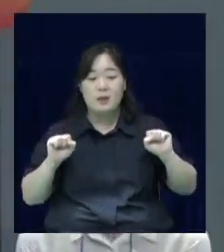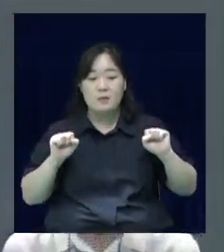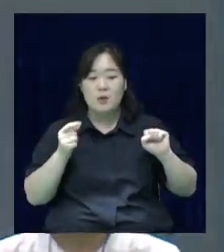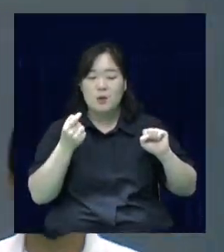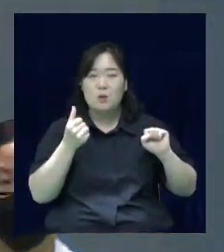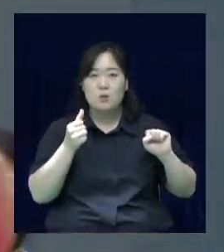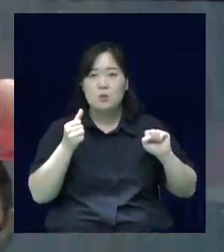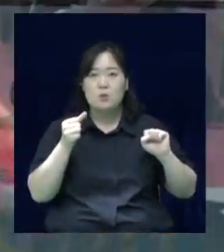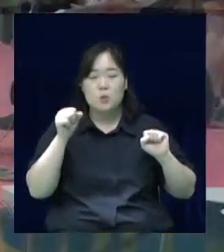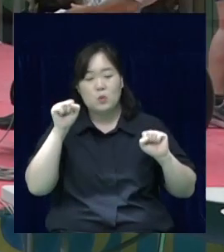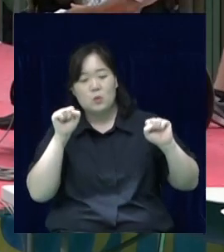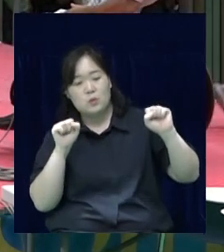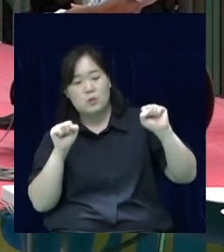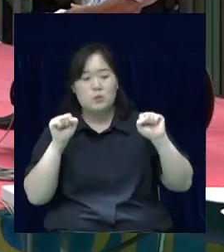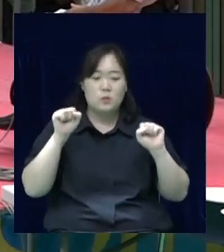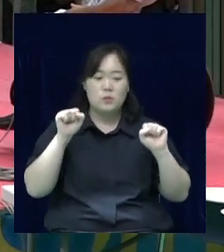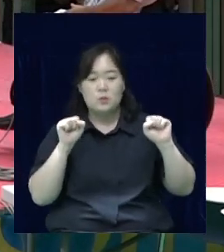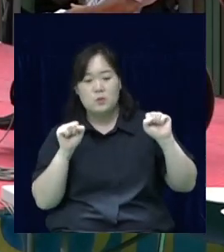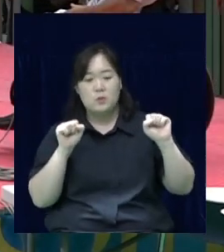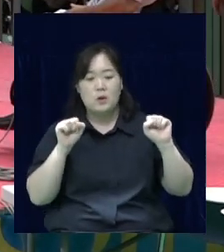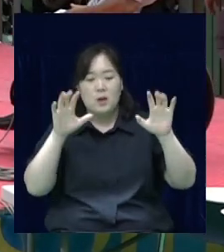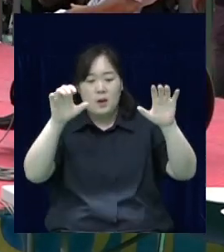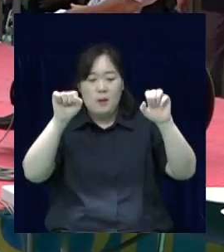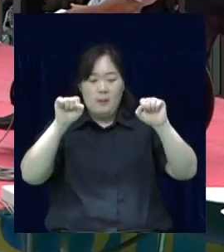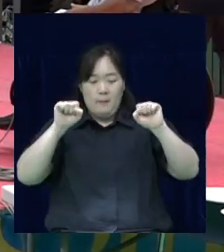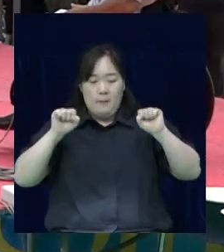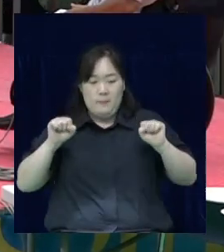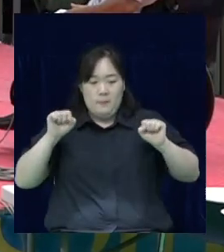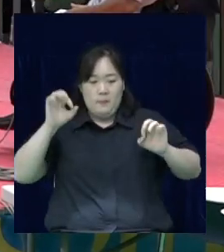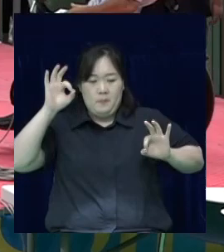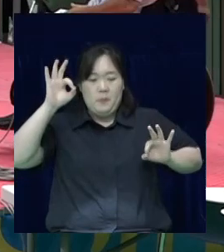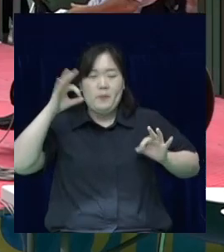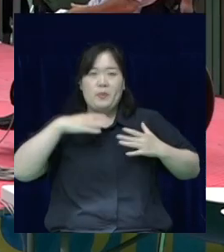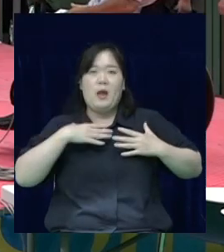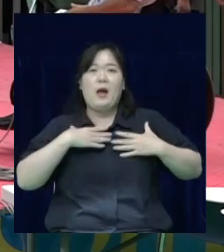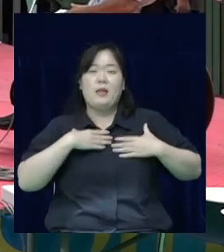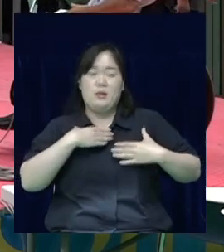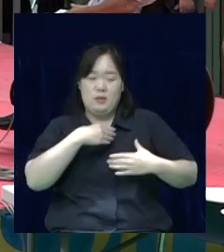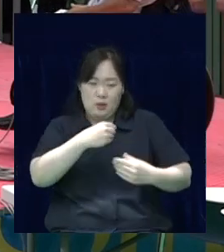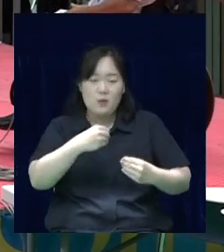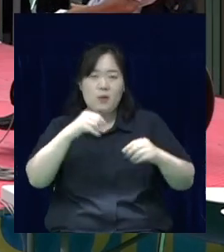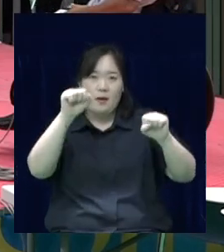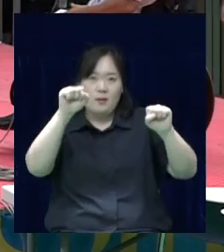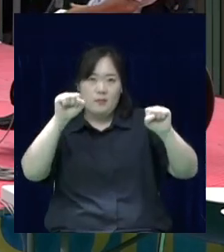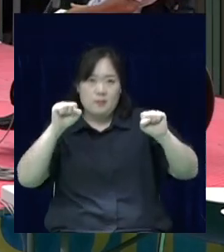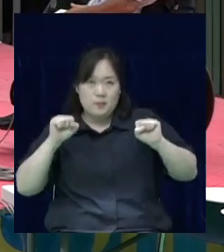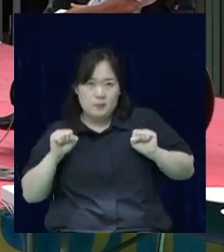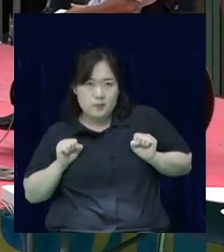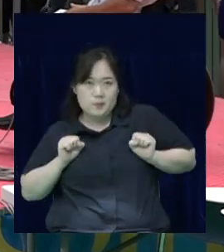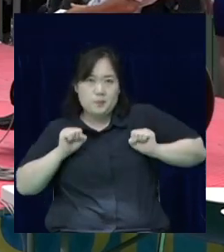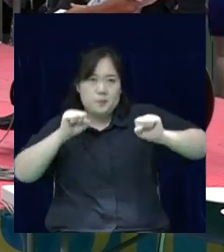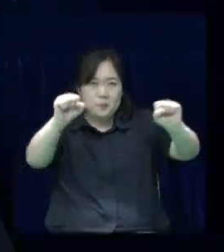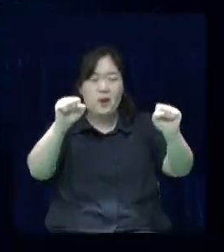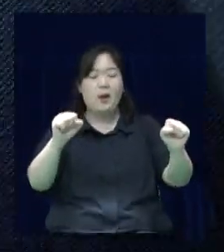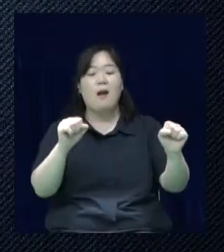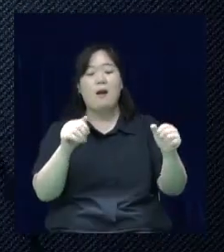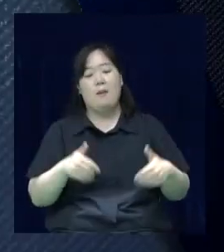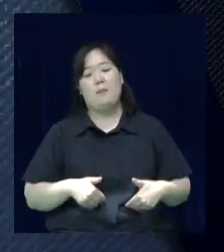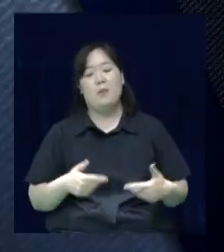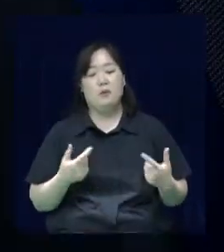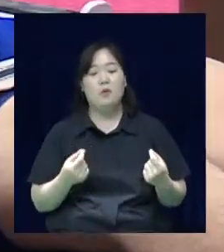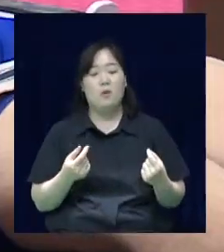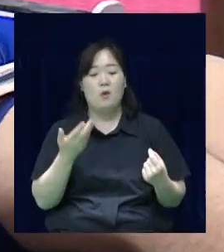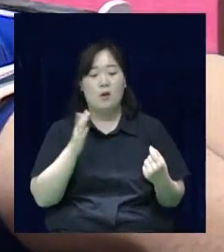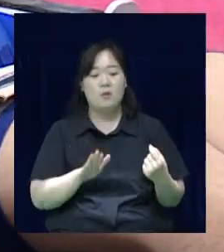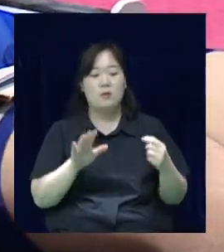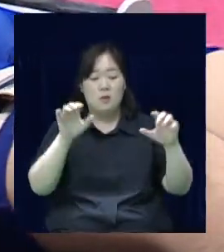조금 빠릅니다 지금. 아. 그걸 좀 버텨주면서 좀 안정되게 내려왔어야 되는데 이걸 좀 속도가 빠르다 보니까 가슴